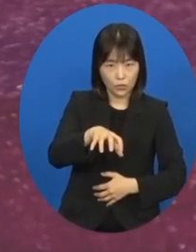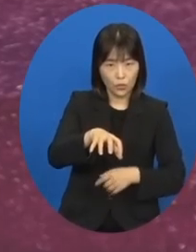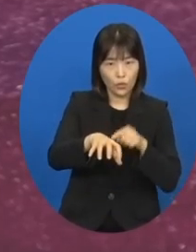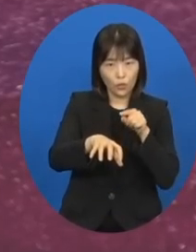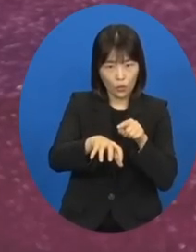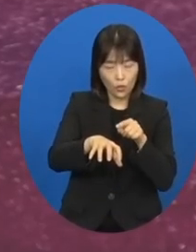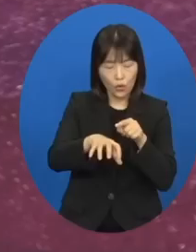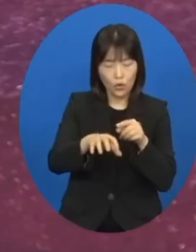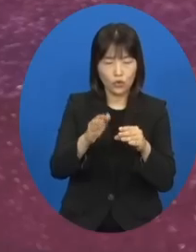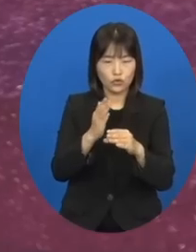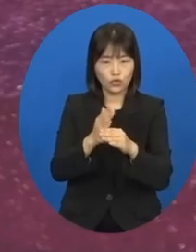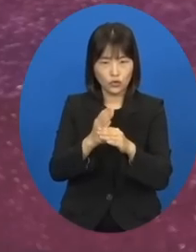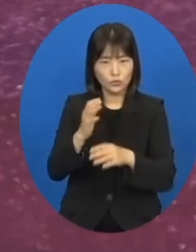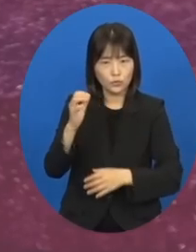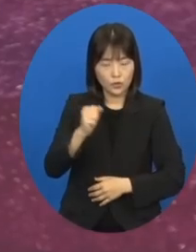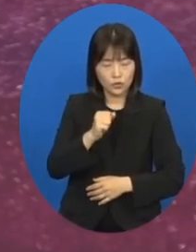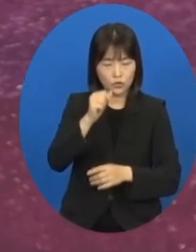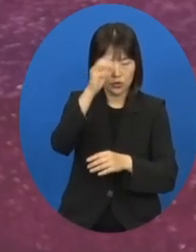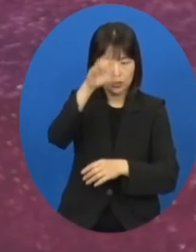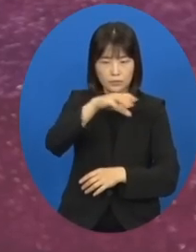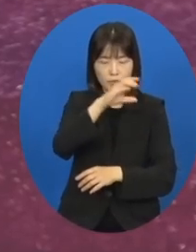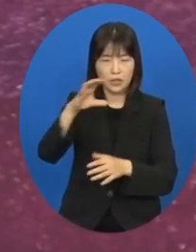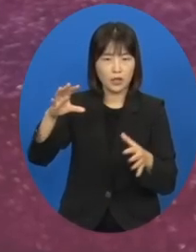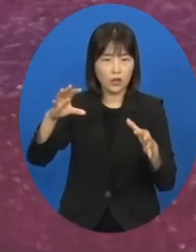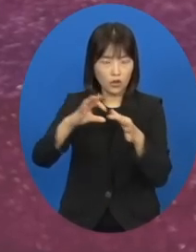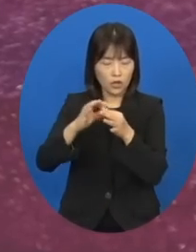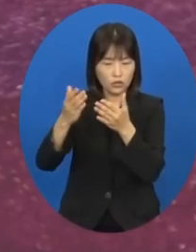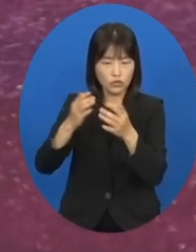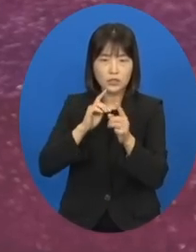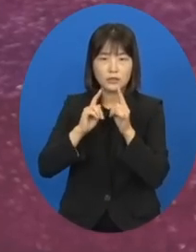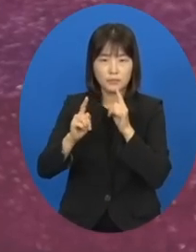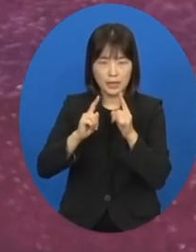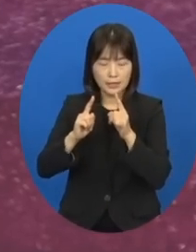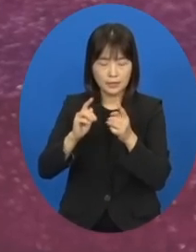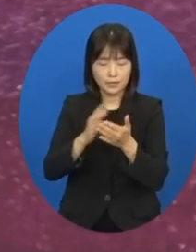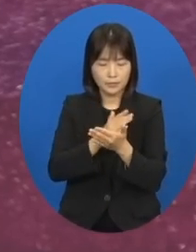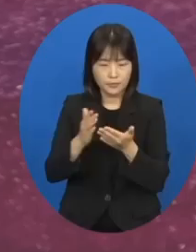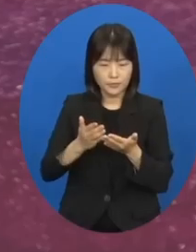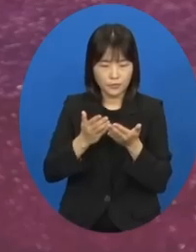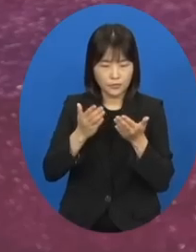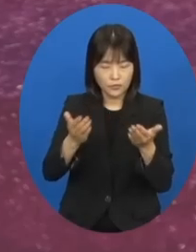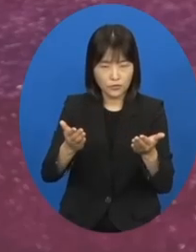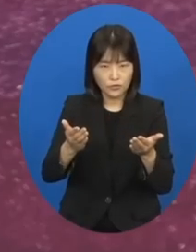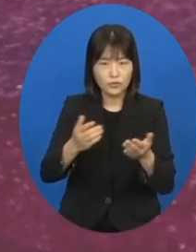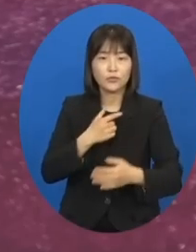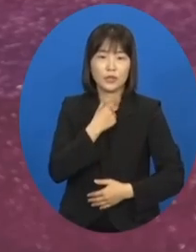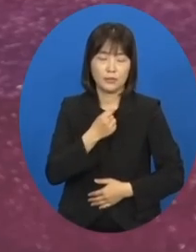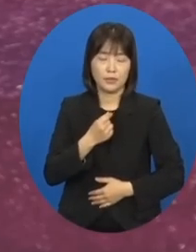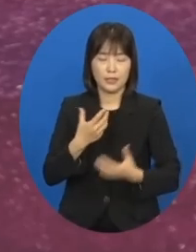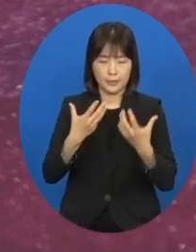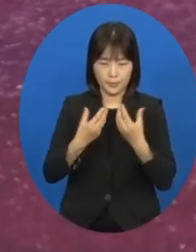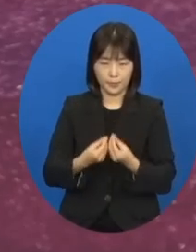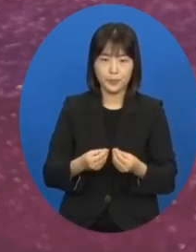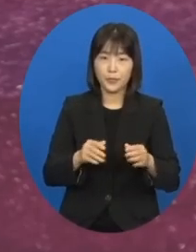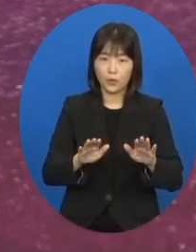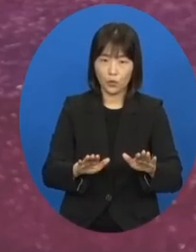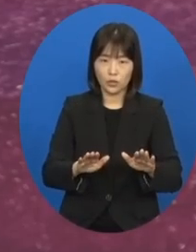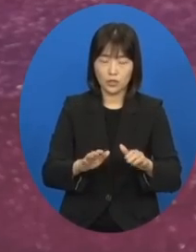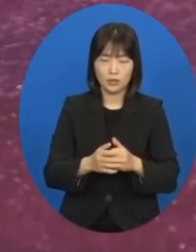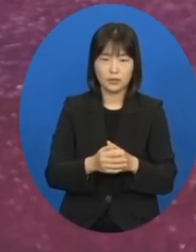우리 십자가와 영관에서 주시는 말씀을 나누려고 그렇게 준비를 했습니다 예를 들어서 오늘은